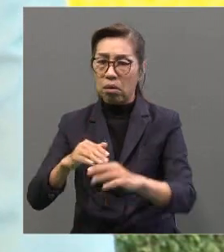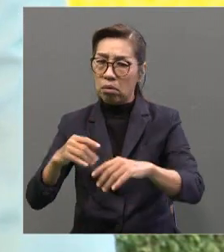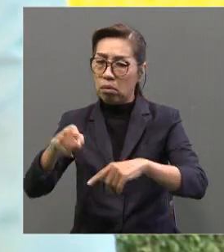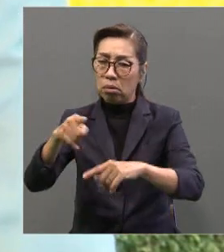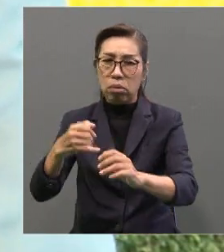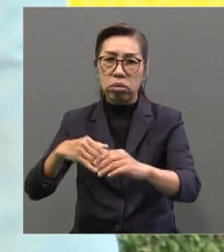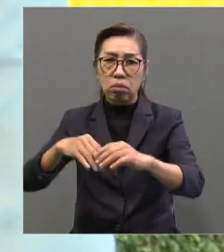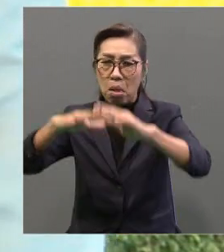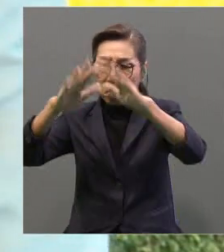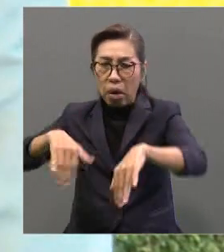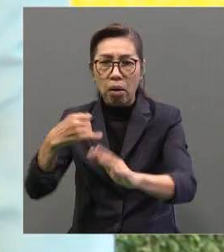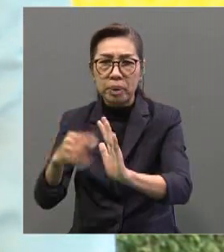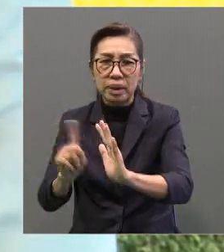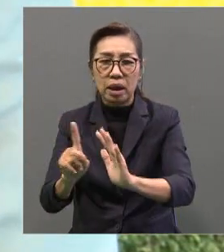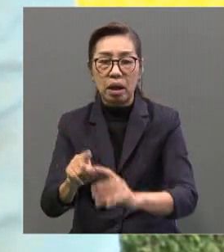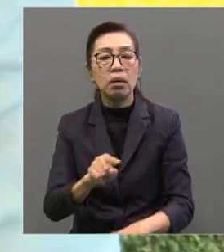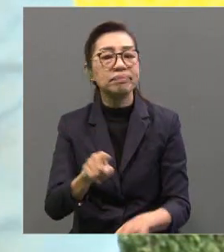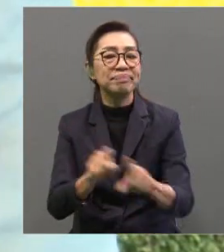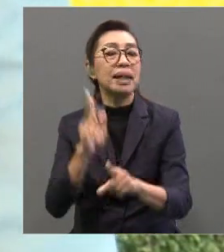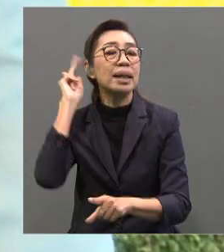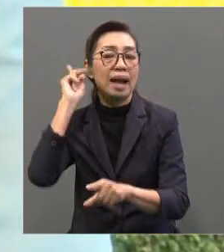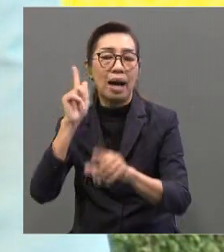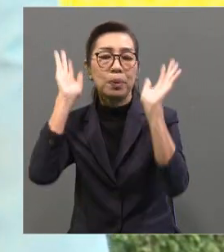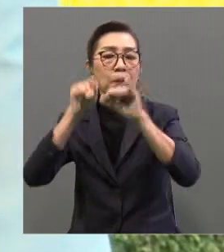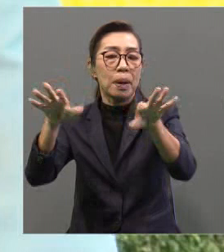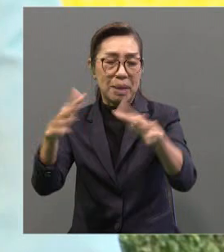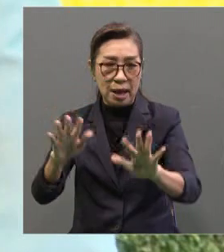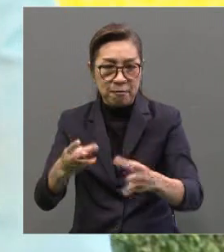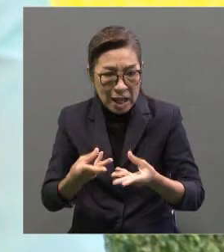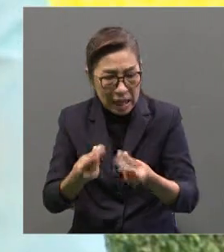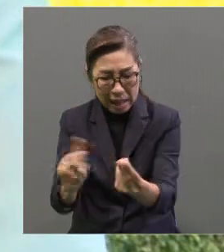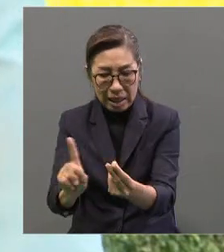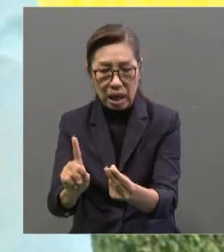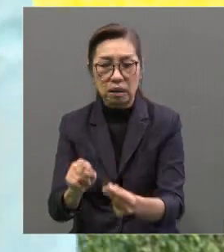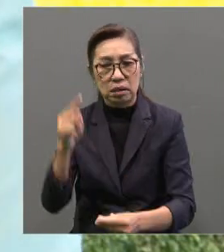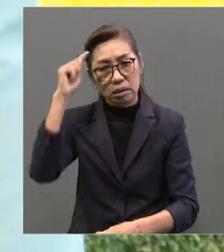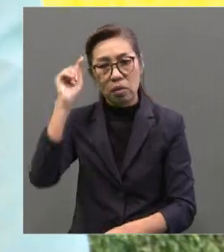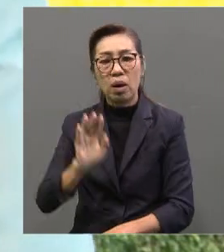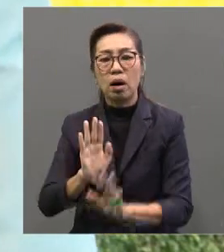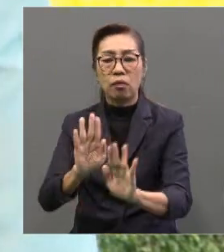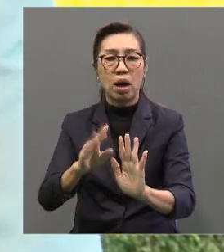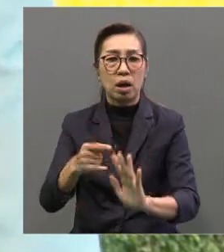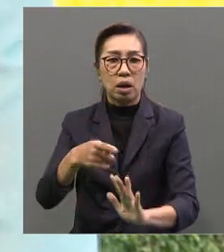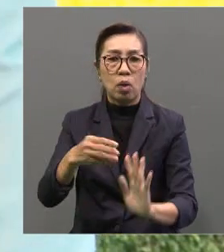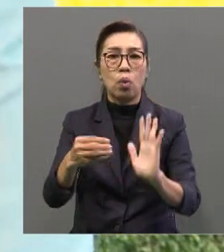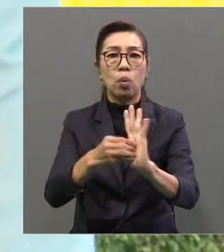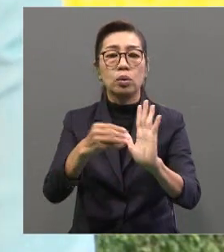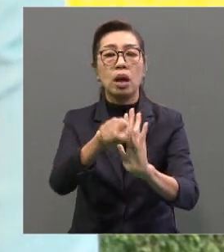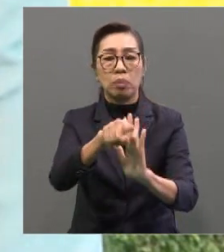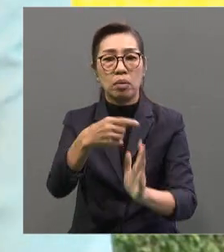เหมือนที่เป็นข่าวครับตรงกับที่เป็นข่าวแต่ว่าในรายละเอียดเดี๋ยวทางเจ้าที่ของกพ.จะรายงานเรา